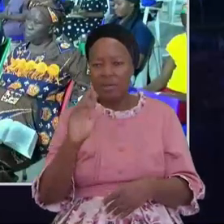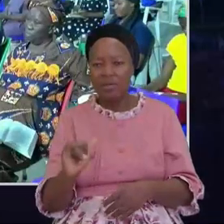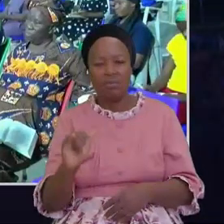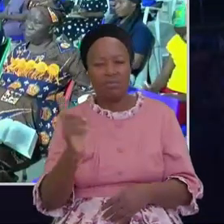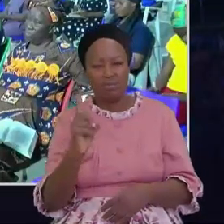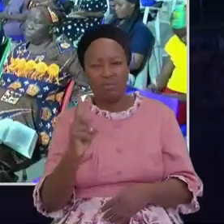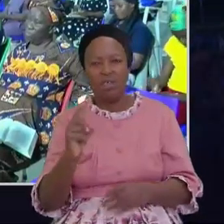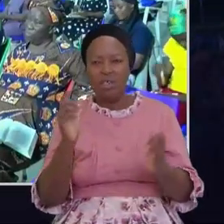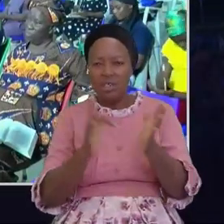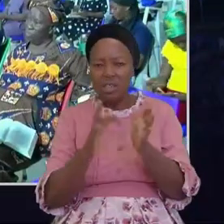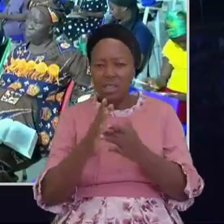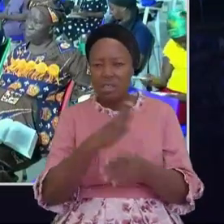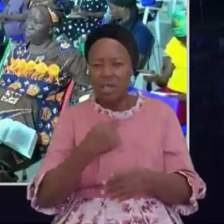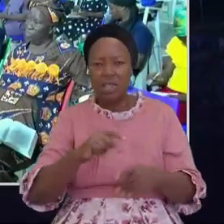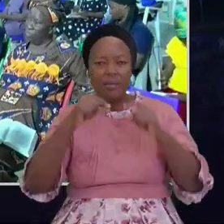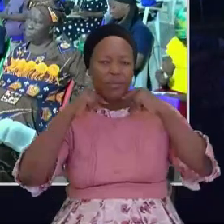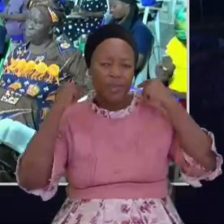Jésus et Marie,